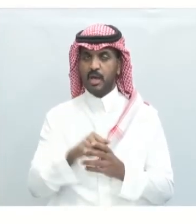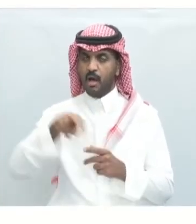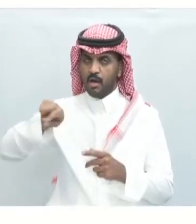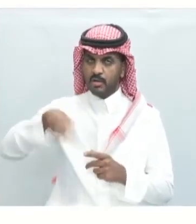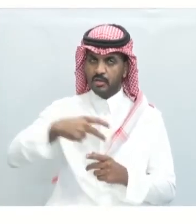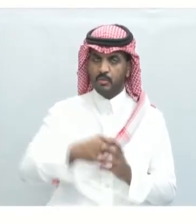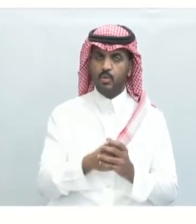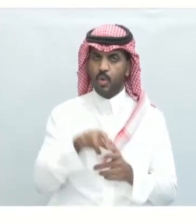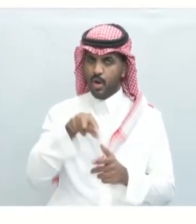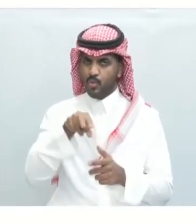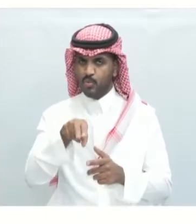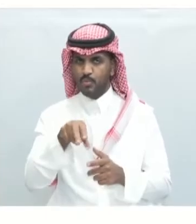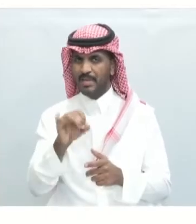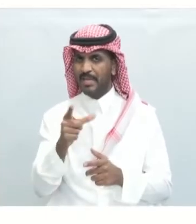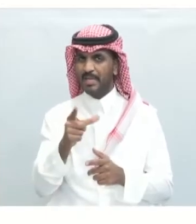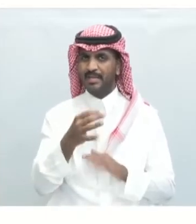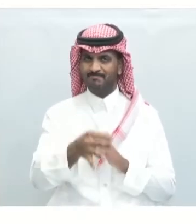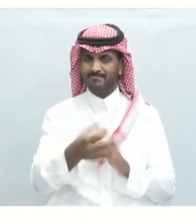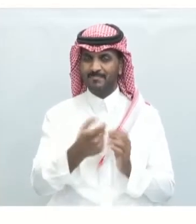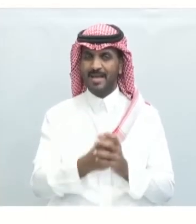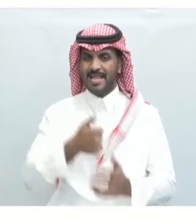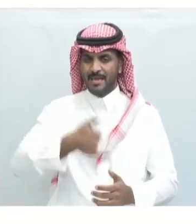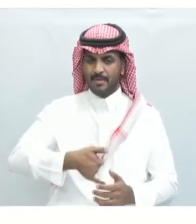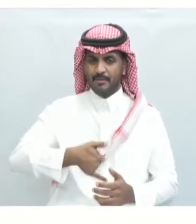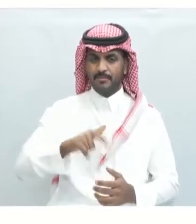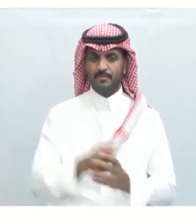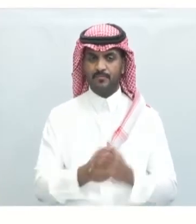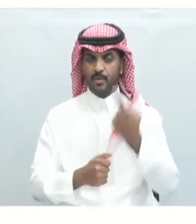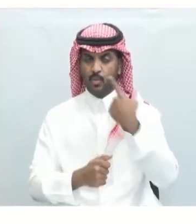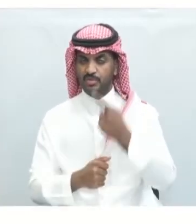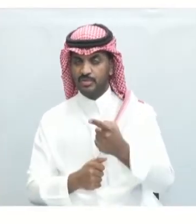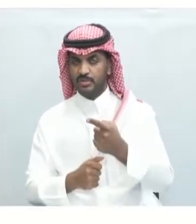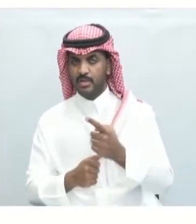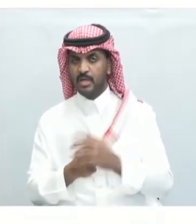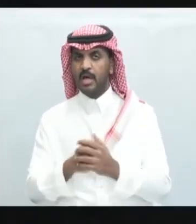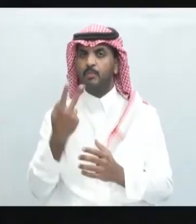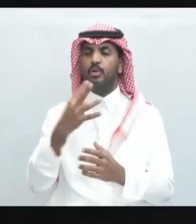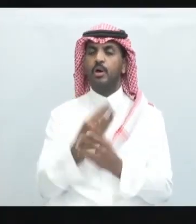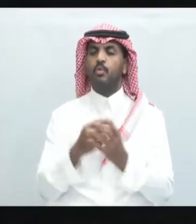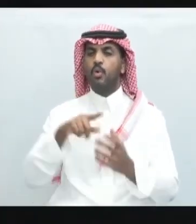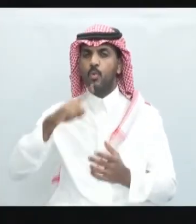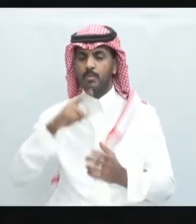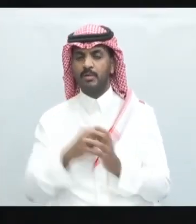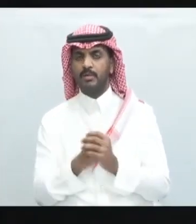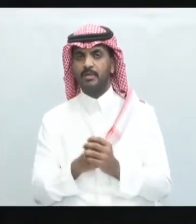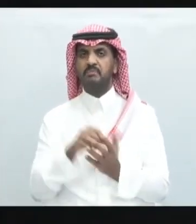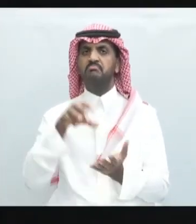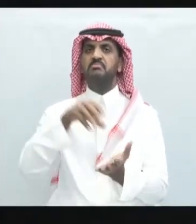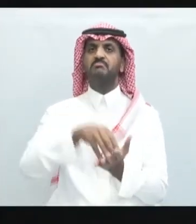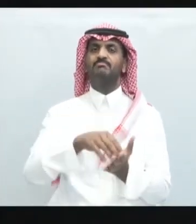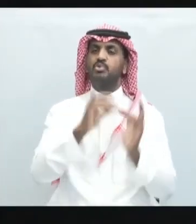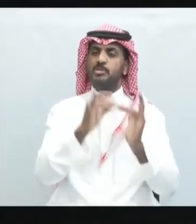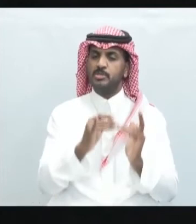هو واخيه من اليمن فوجد ابن مسعود وام ابن مسعود عند النبي صلى الله عليه وسلم